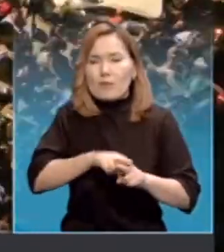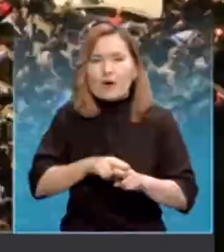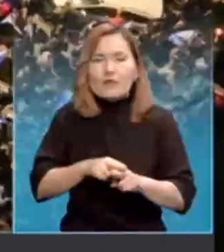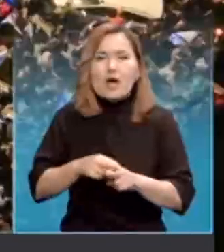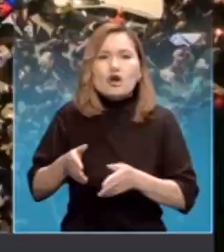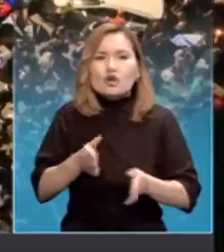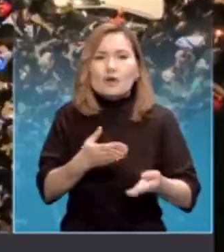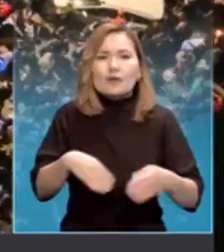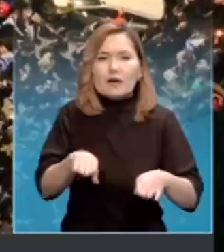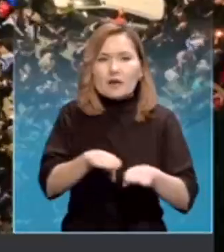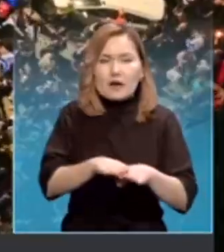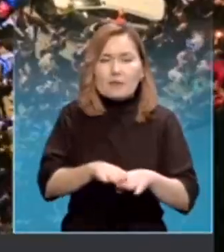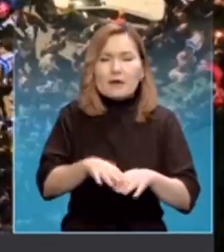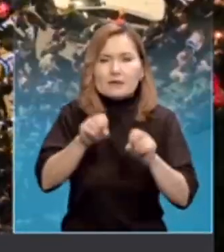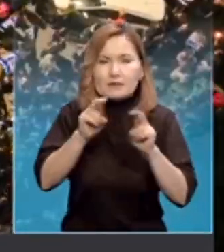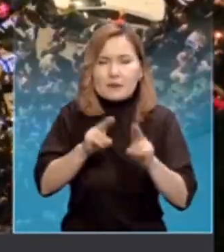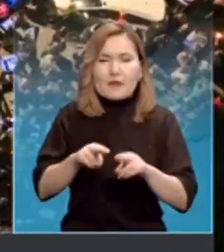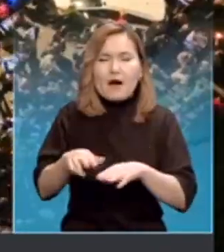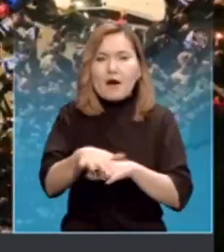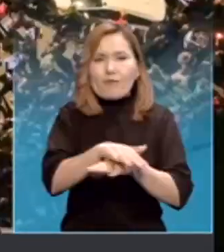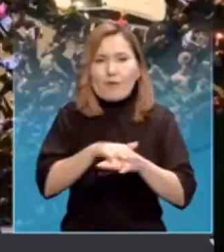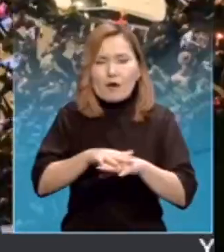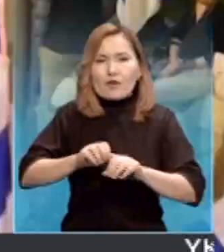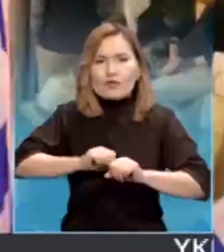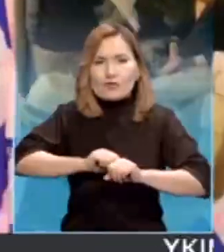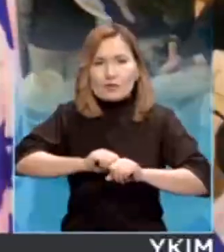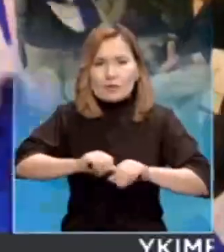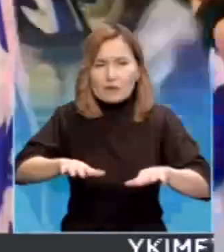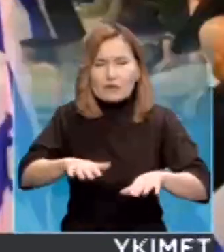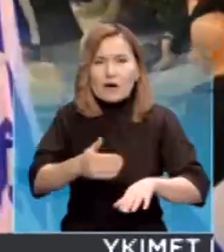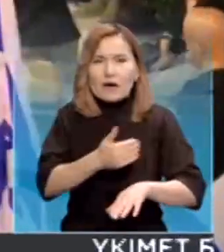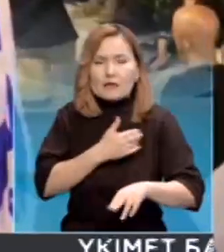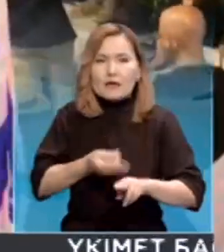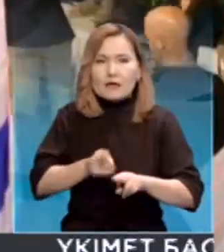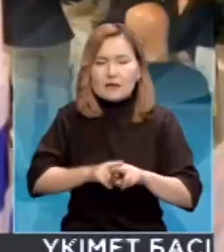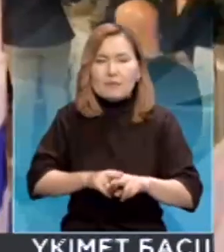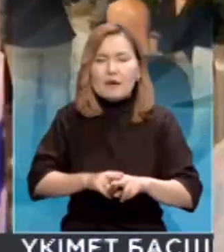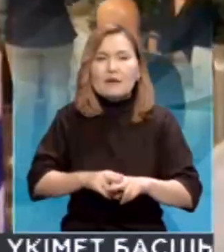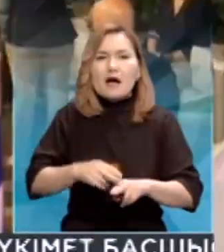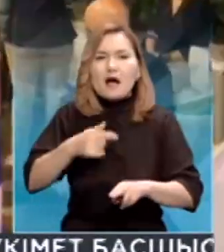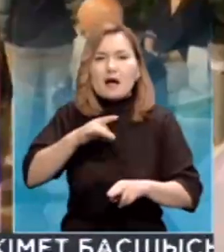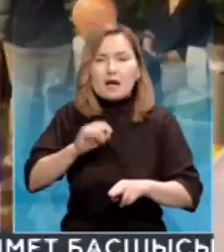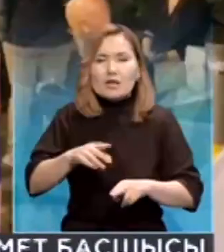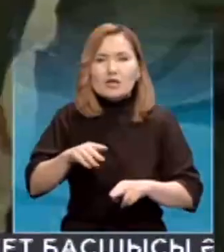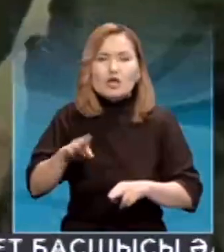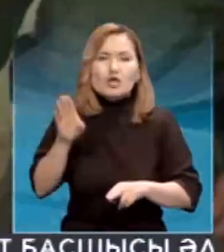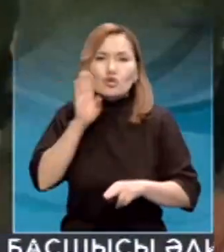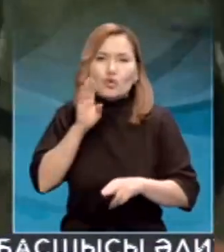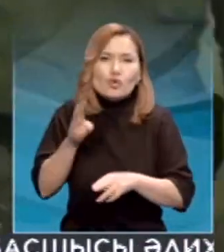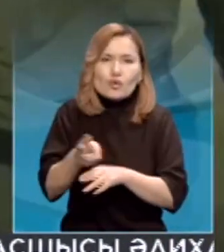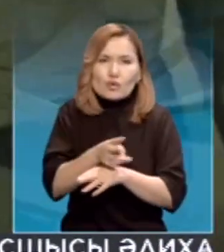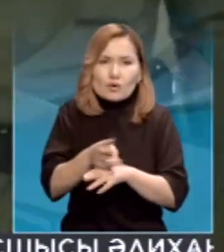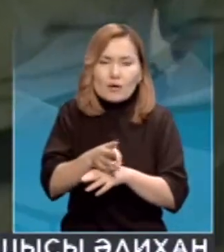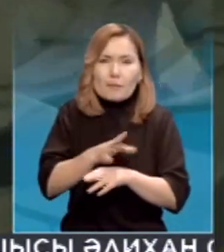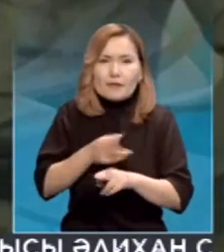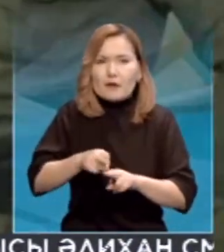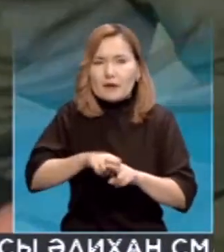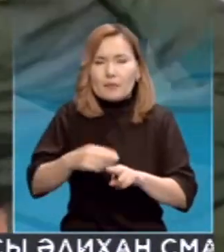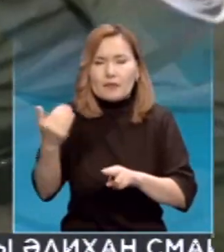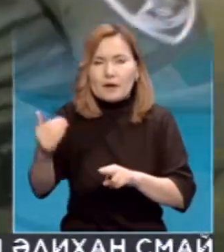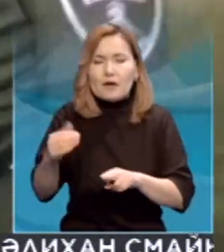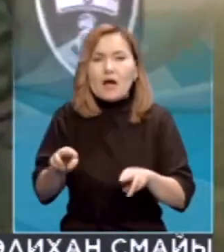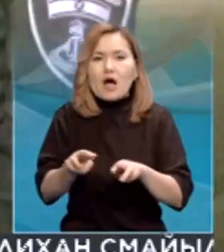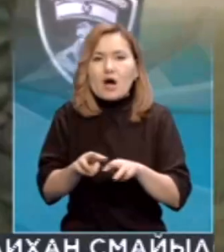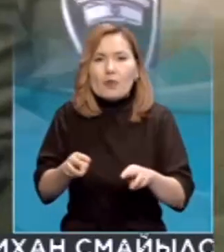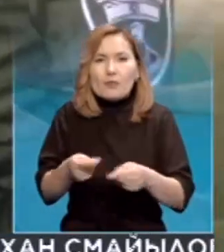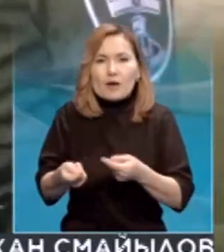тастаған. Оларды тарату үшін тәртіп сақшылары құлақ тұндыратын гранаталар мен су атқыштарды қолданды. Бенямин Нетаньяху